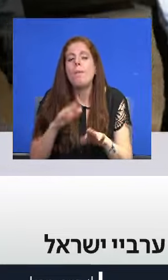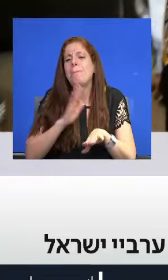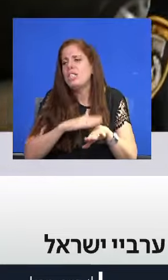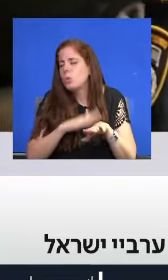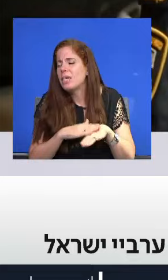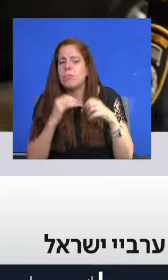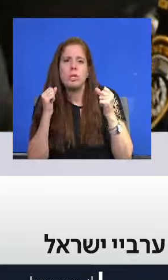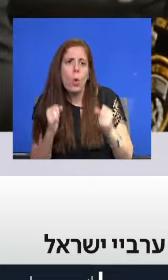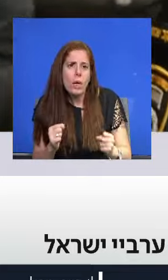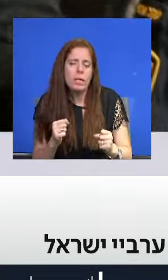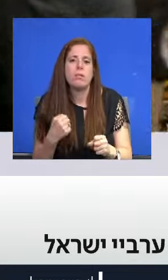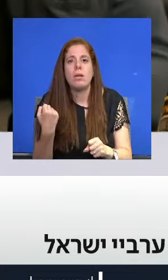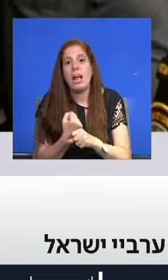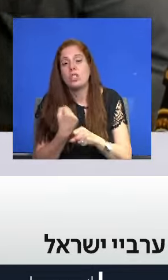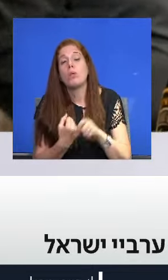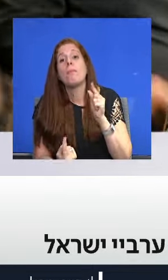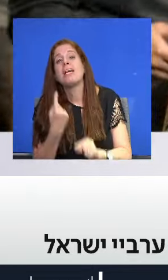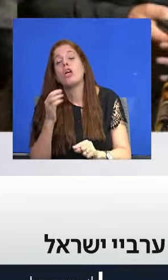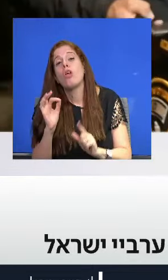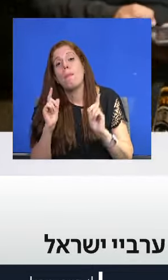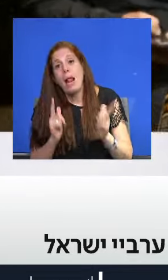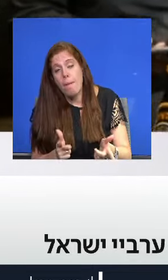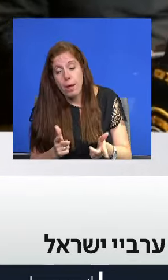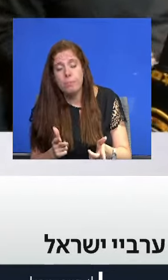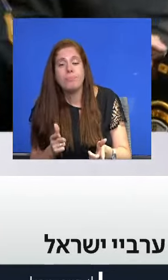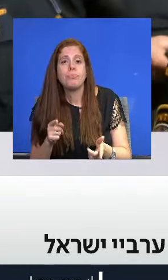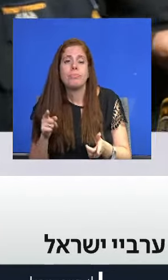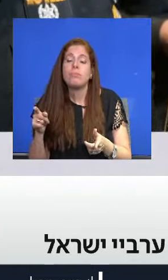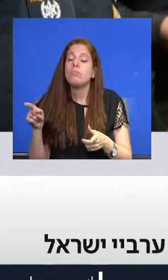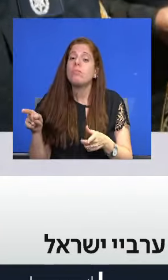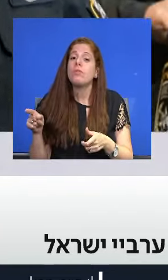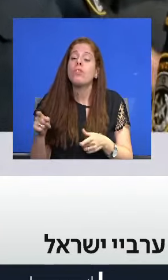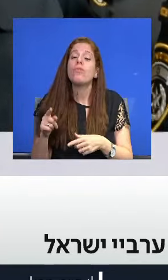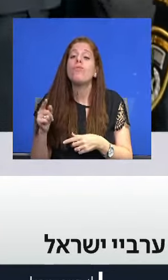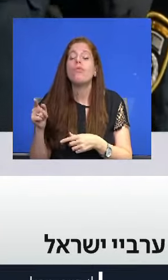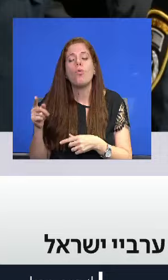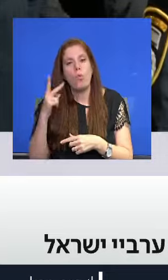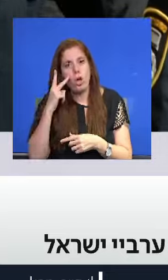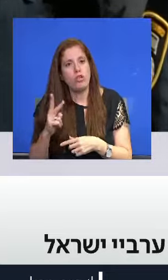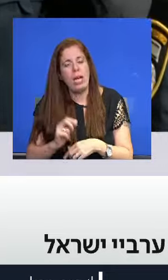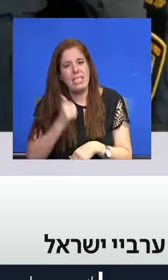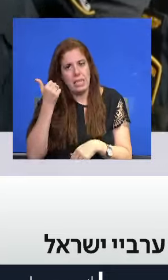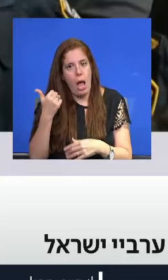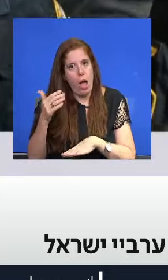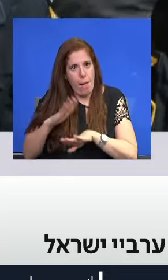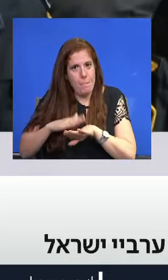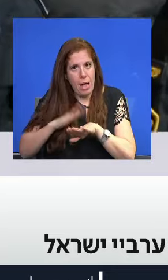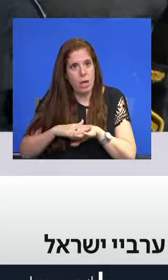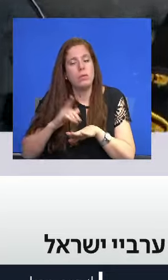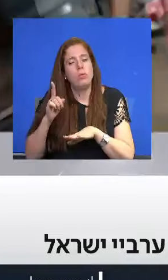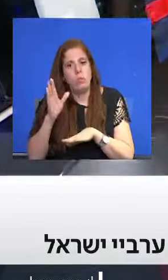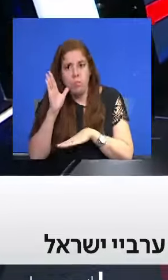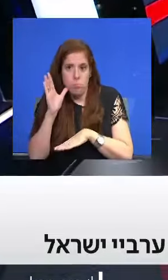ביטחונית לעשות במקרה של מלחמה, והוא מוצא אוזן קשבת אצל השר המכהן, שזו כידוע המדיניות